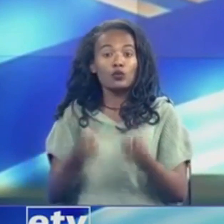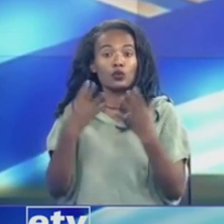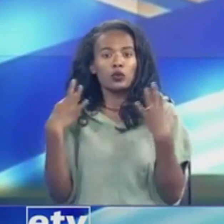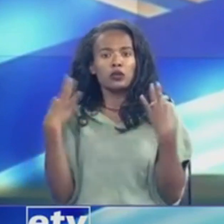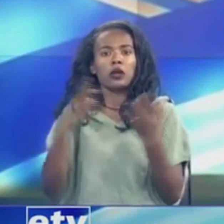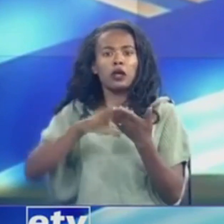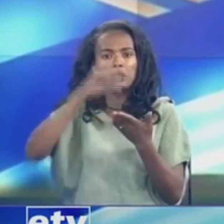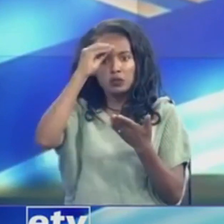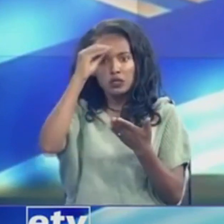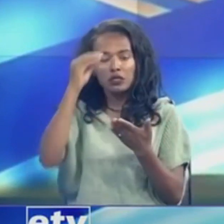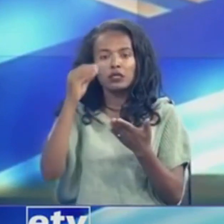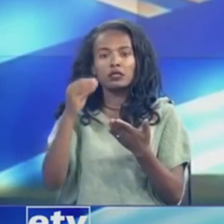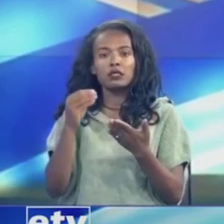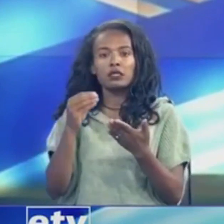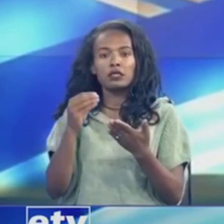የጤና የትምህርት